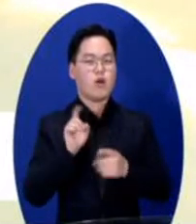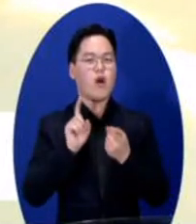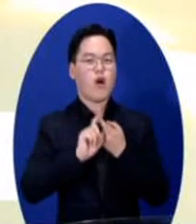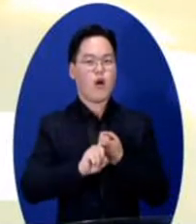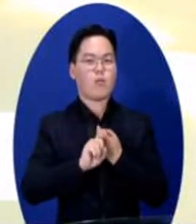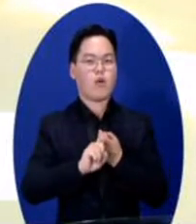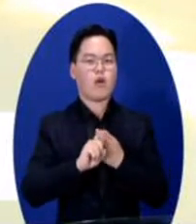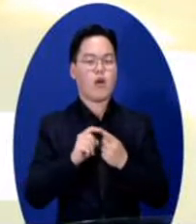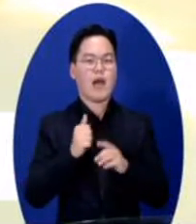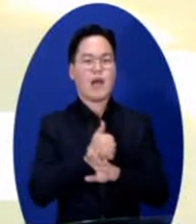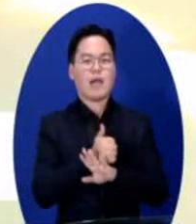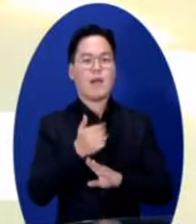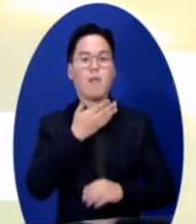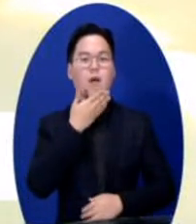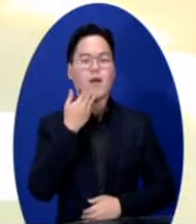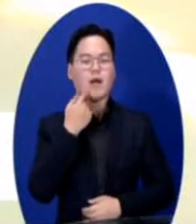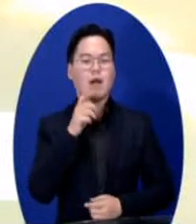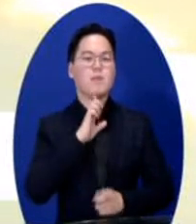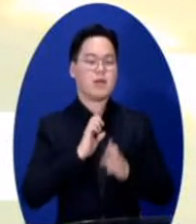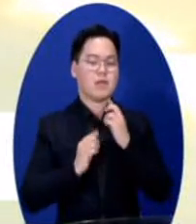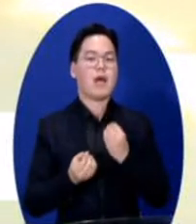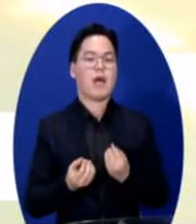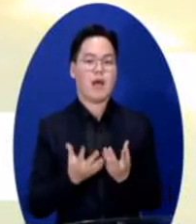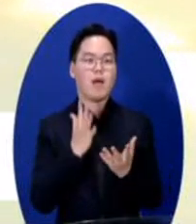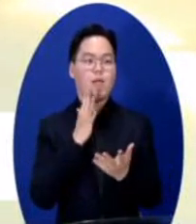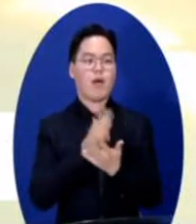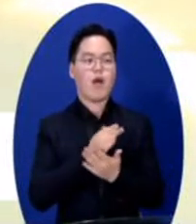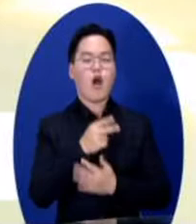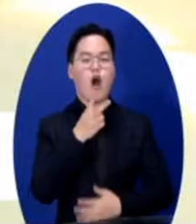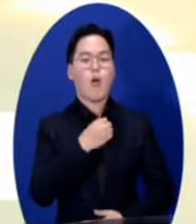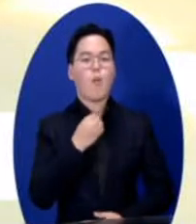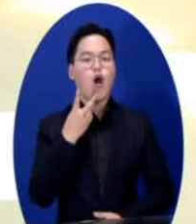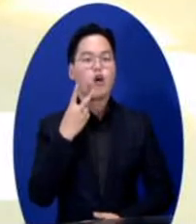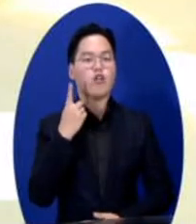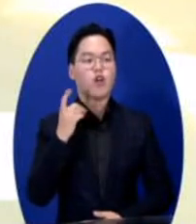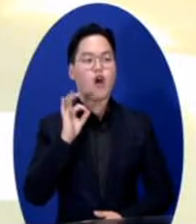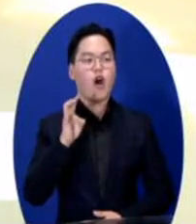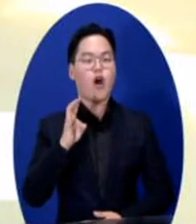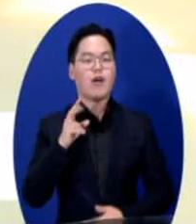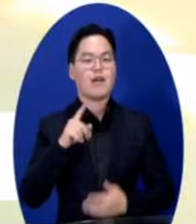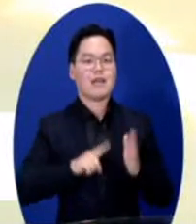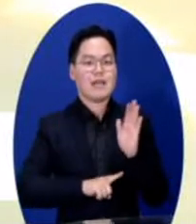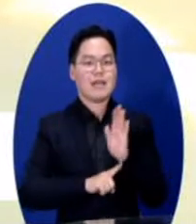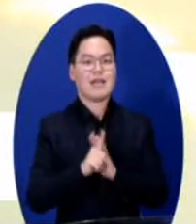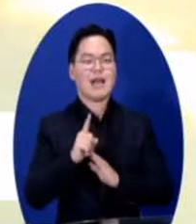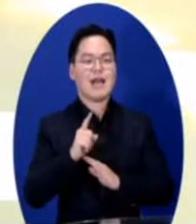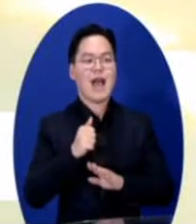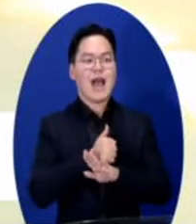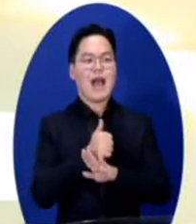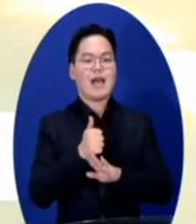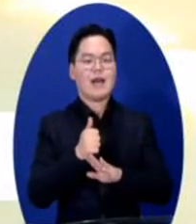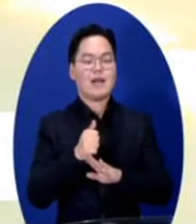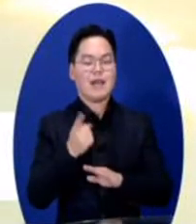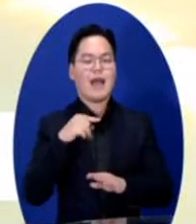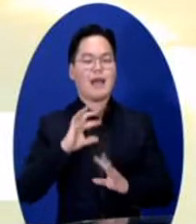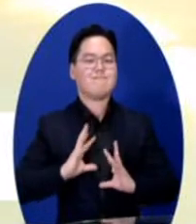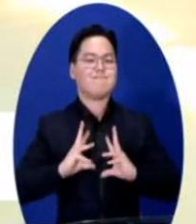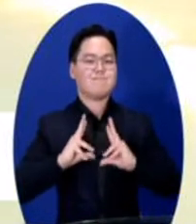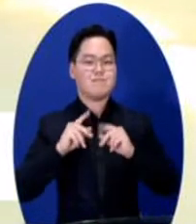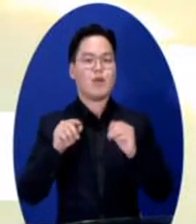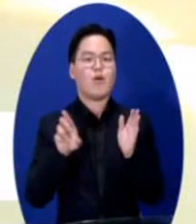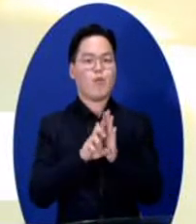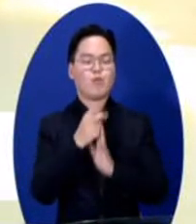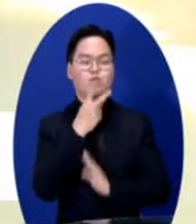жуулчны асуудал бол хүндрэлтэй болсон. Гэхдээ бид нэр 21 оноос бол одоо буцаад ажилчлал сэргэнэ гэсэн ийм